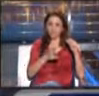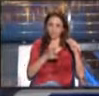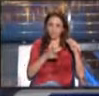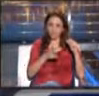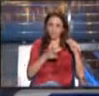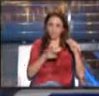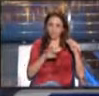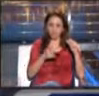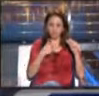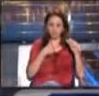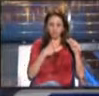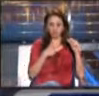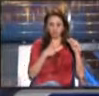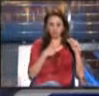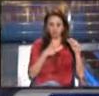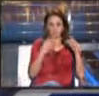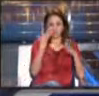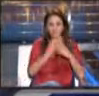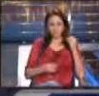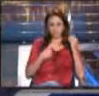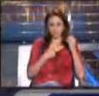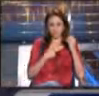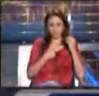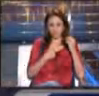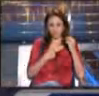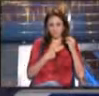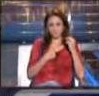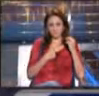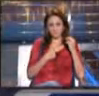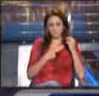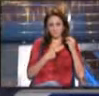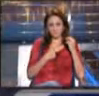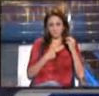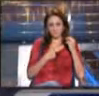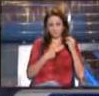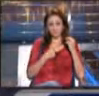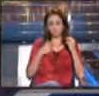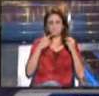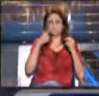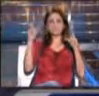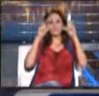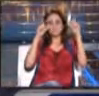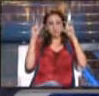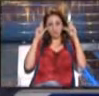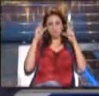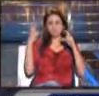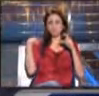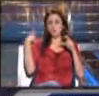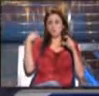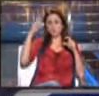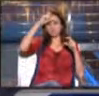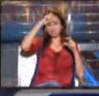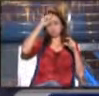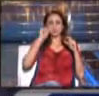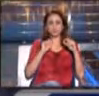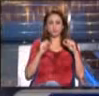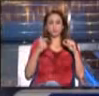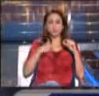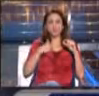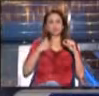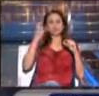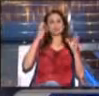انا شخصيا عندي ابني في قوات الامن وضابط شرطة، يقول لك احنا مش ضامنين